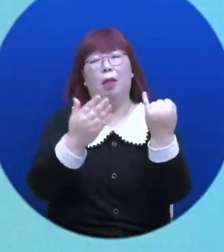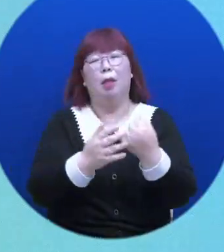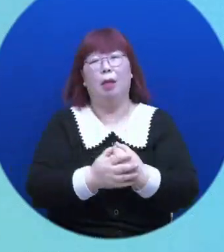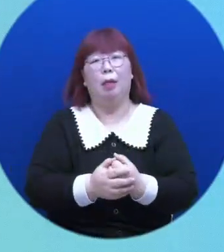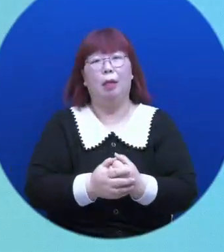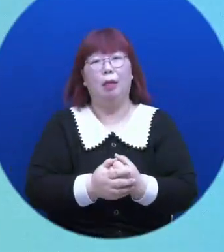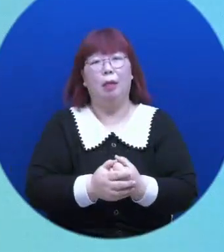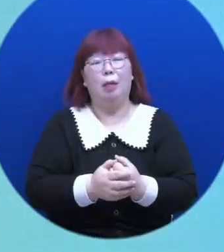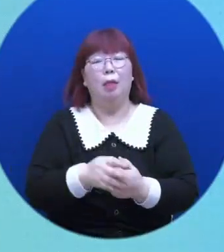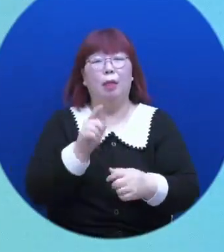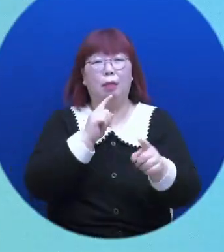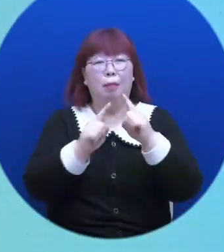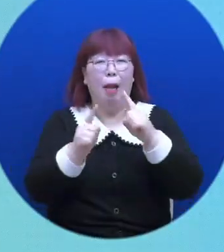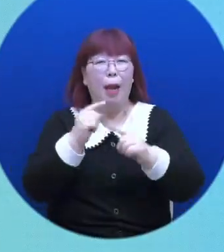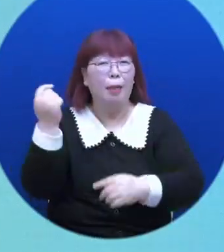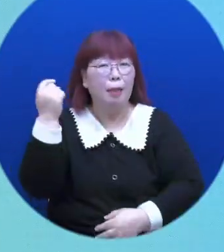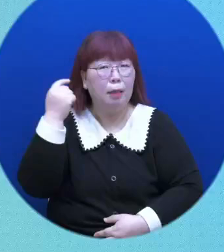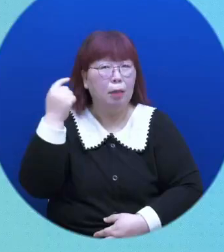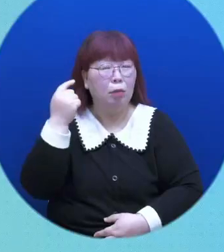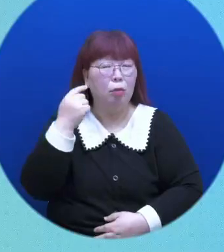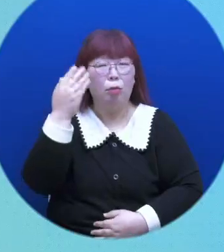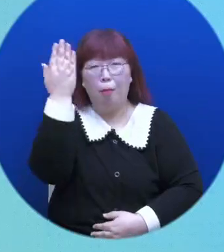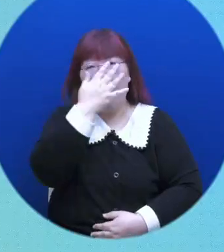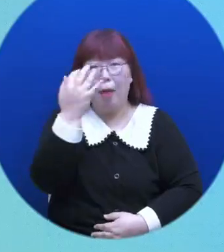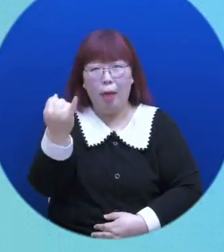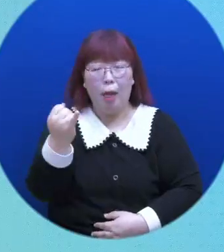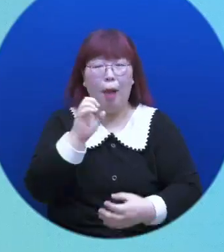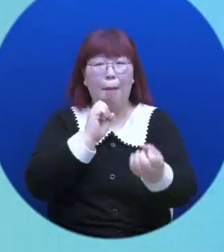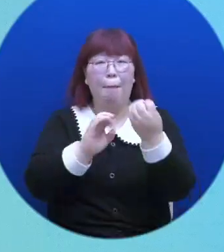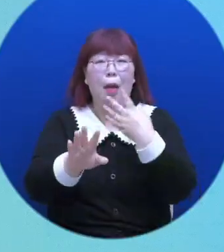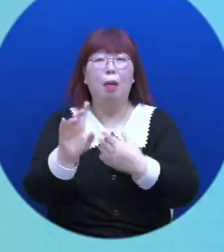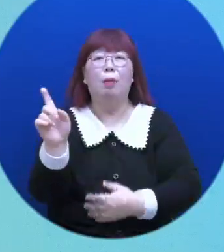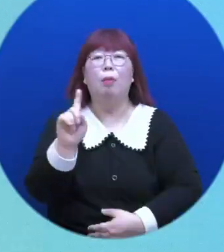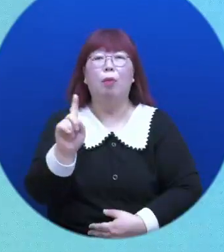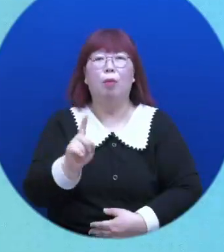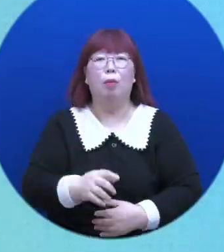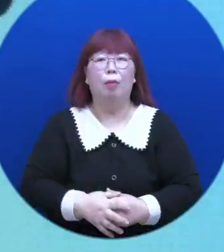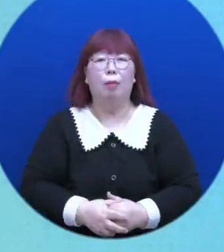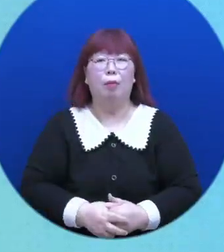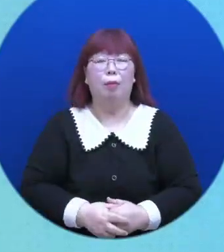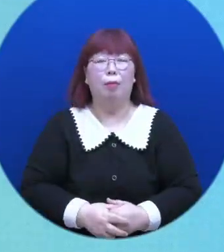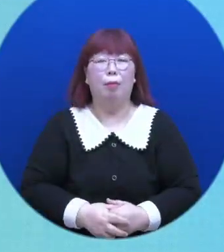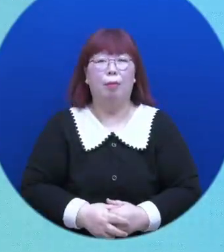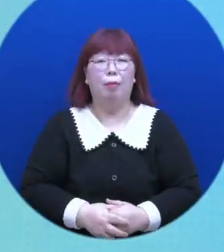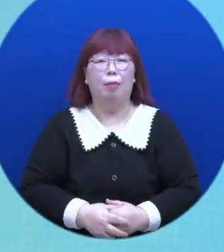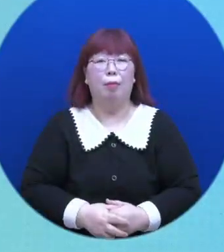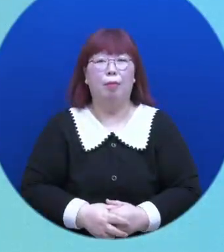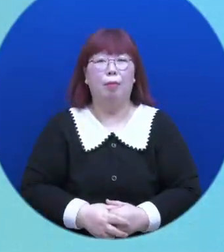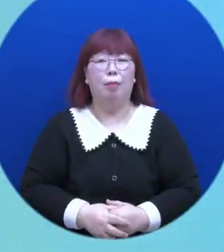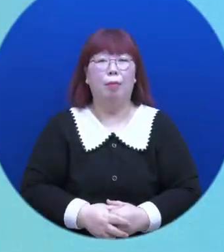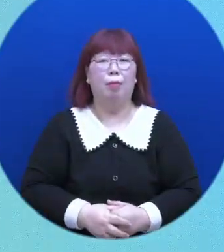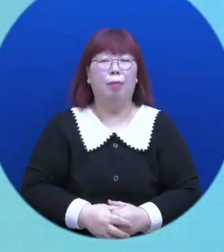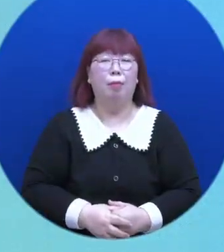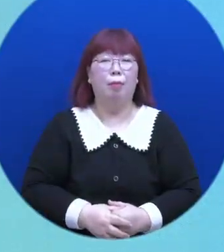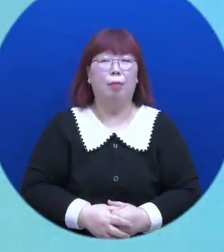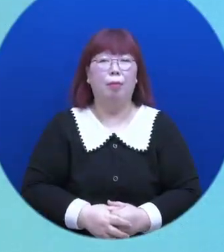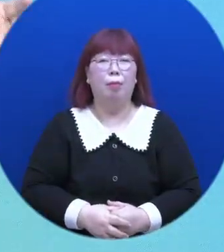들었던 마리아의 반응이 무엇입니까? 그 말의 반응이